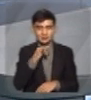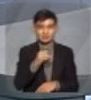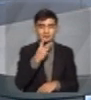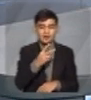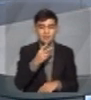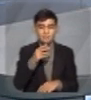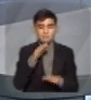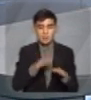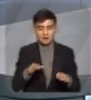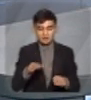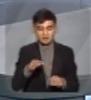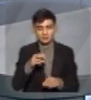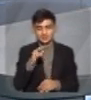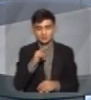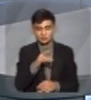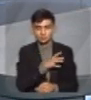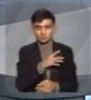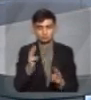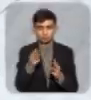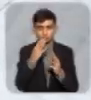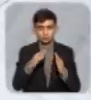маленьких детей, которые в момент возгорания были дома.